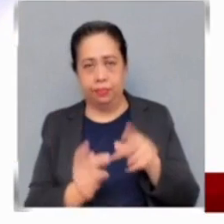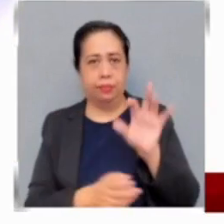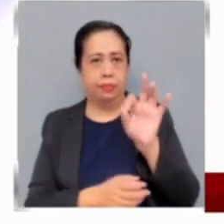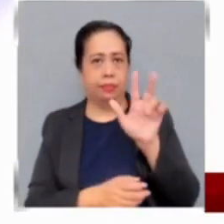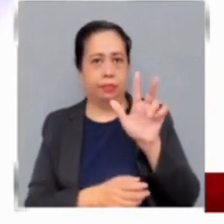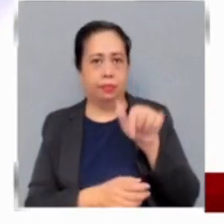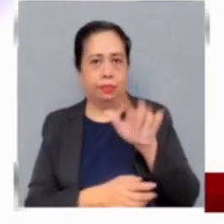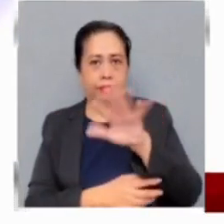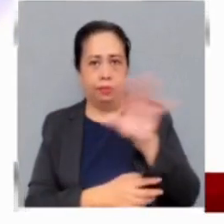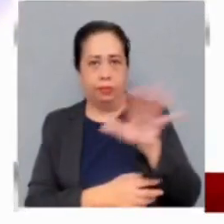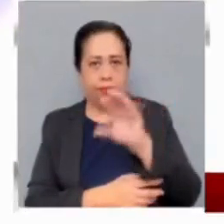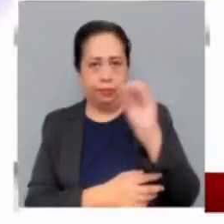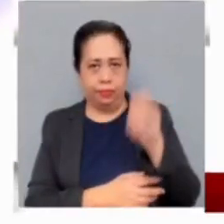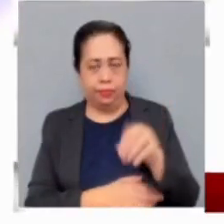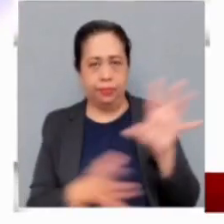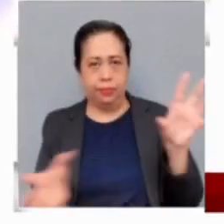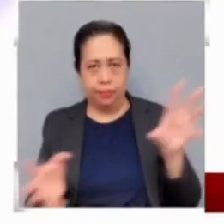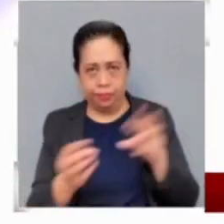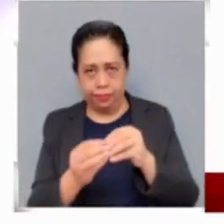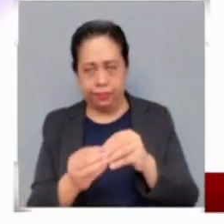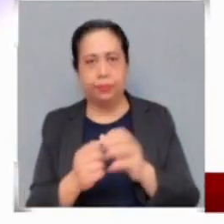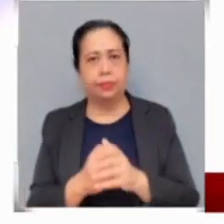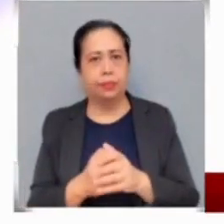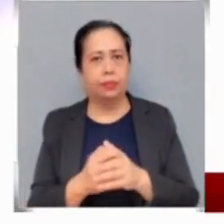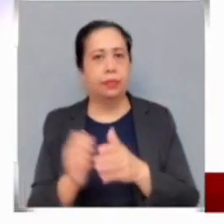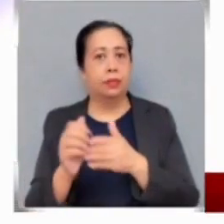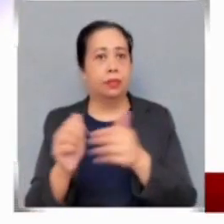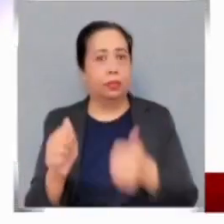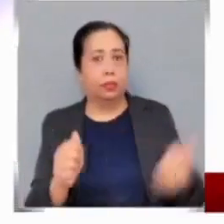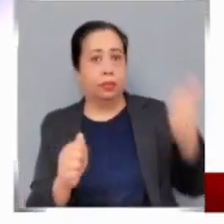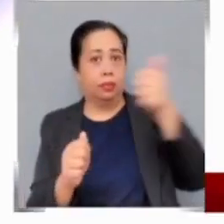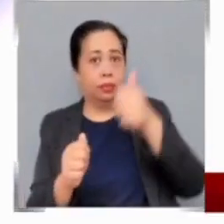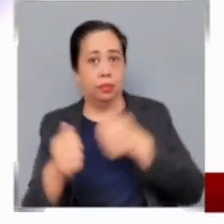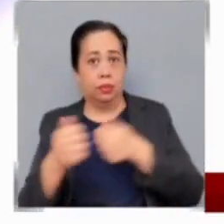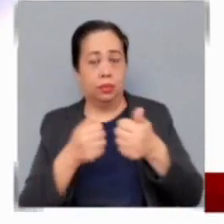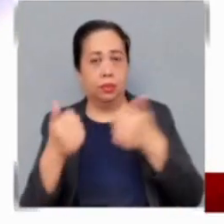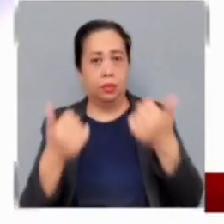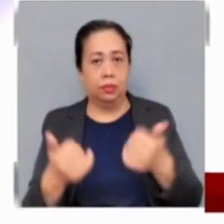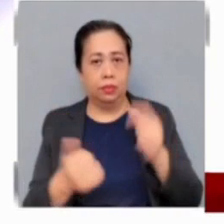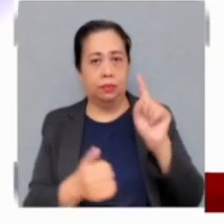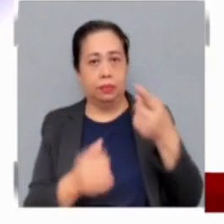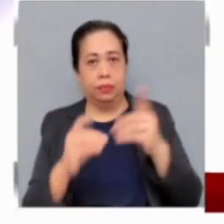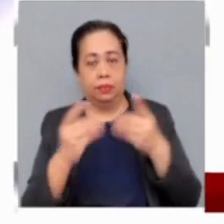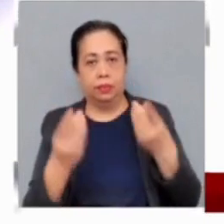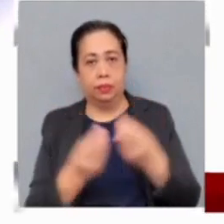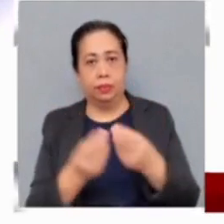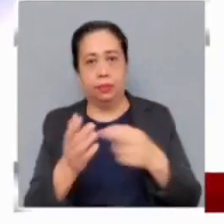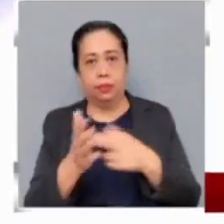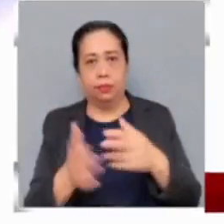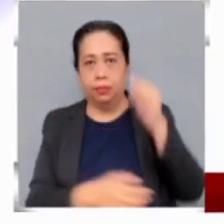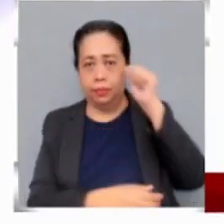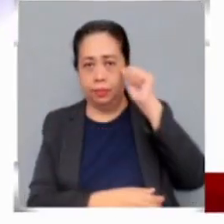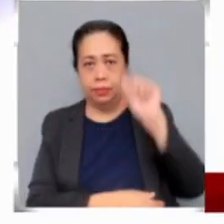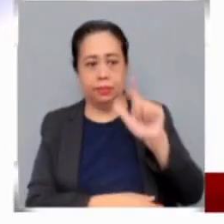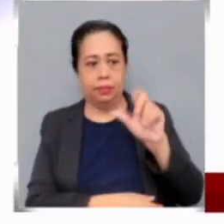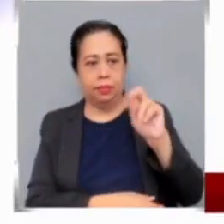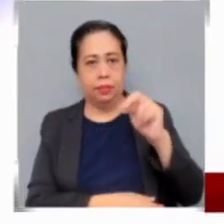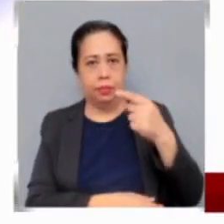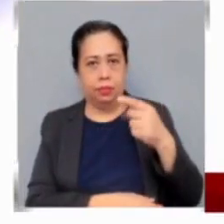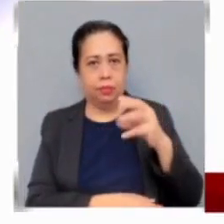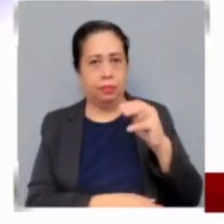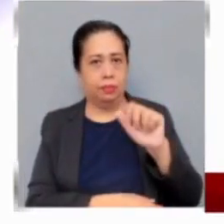93.55% na po yan ang total. Leading sa mayoral race si incumbent 1st District Representative Along Malapitan with